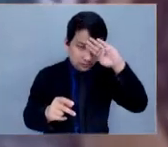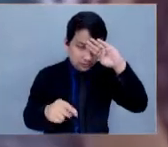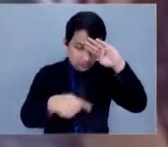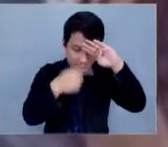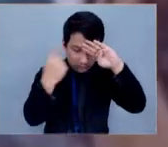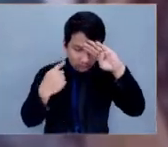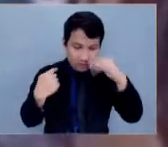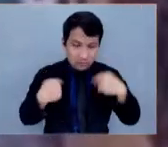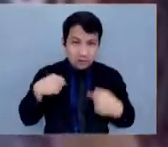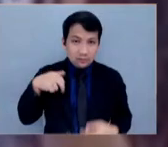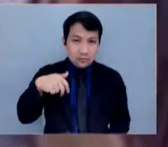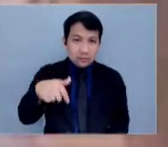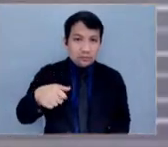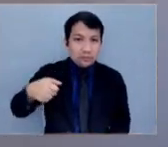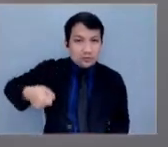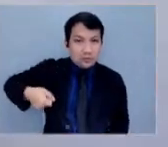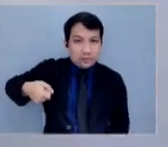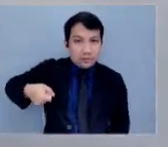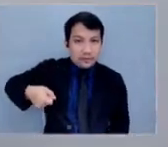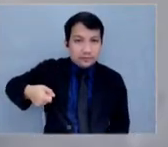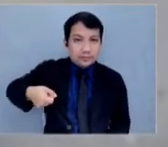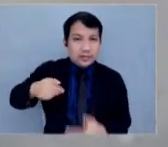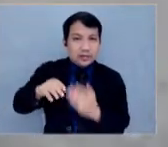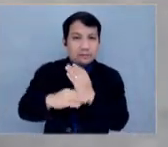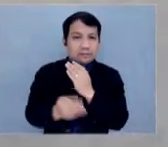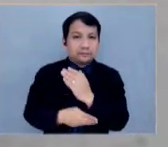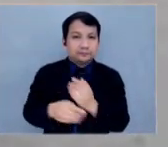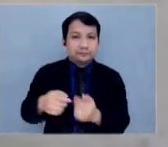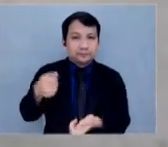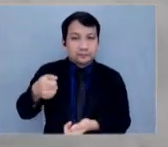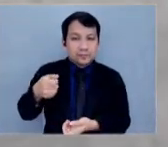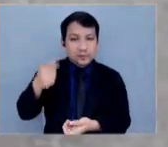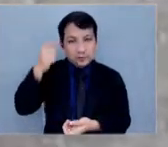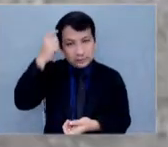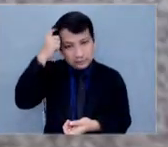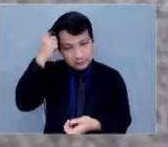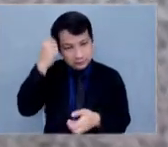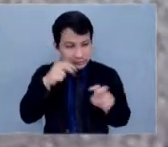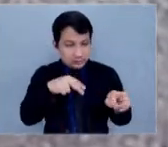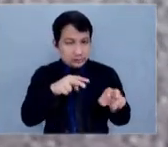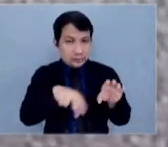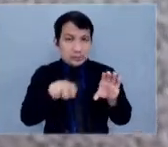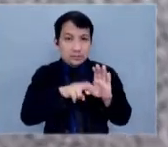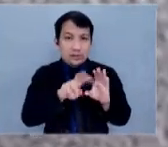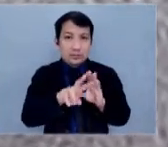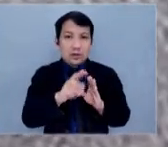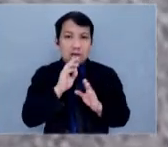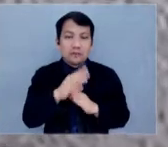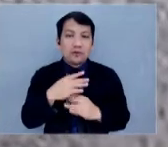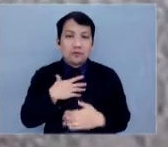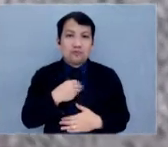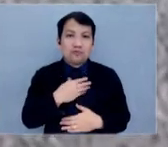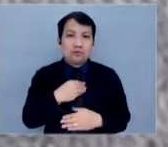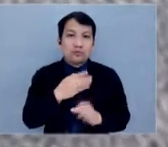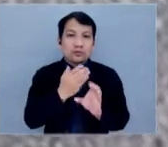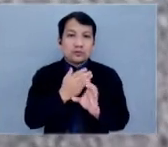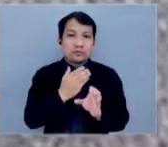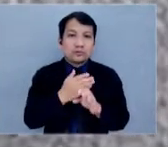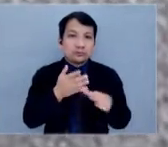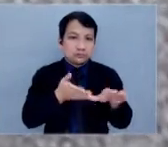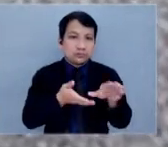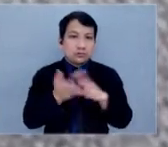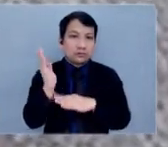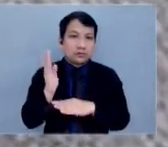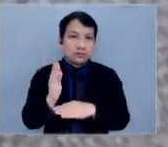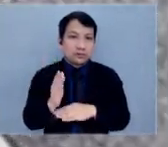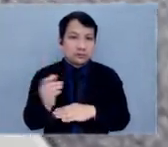naglalakad, bitbit ang isang bag. Sa isa pang anggulo, kitang sumakay siya sa isang puting sasakyan saka umalis. Natangay na